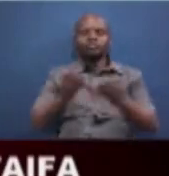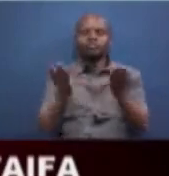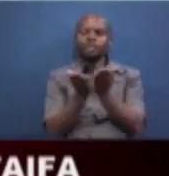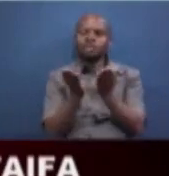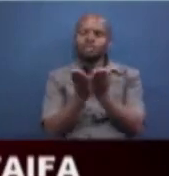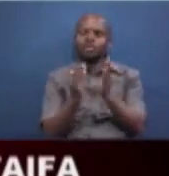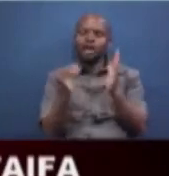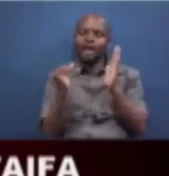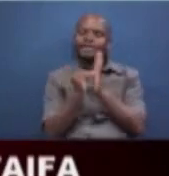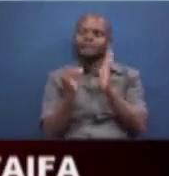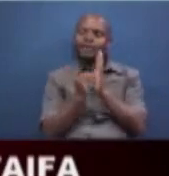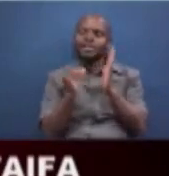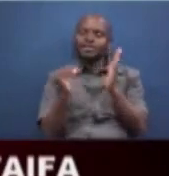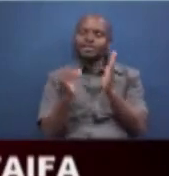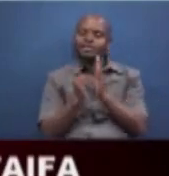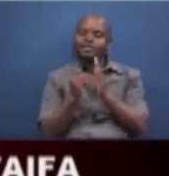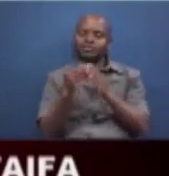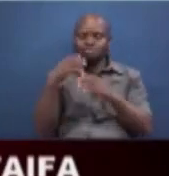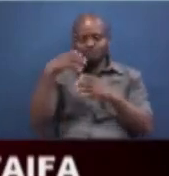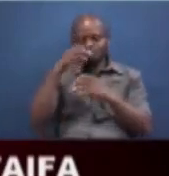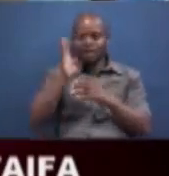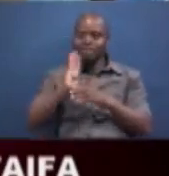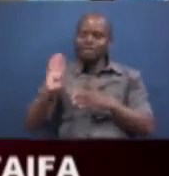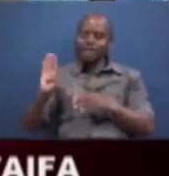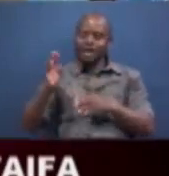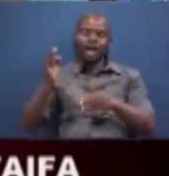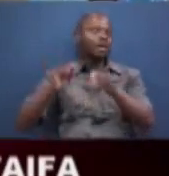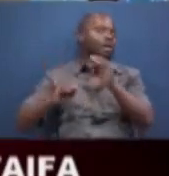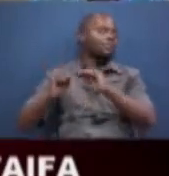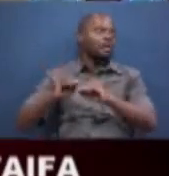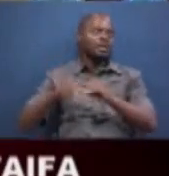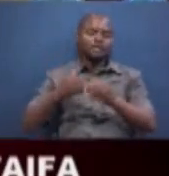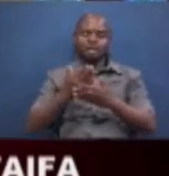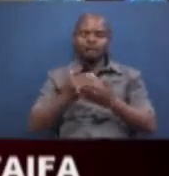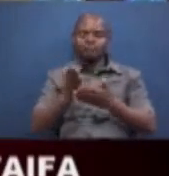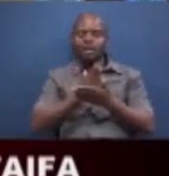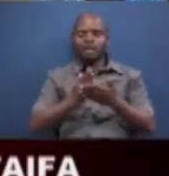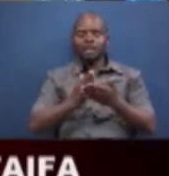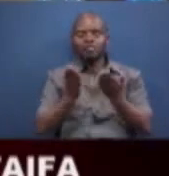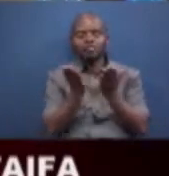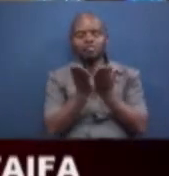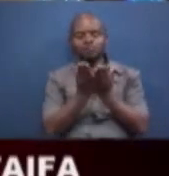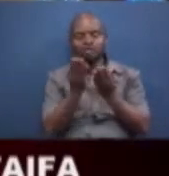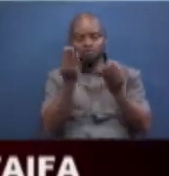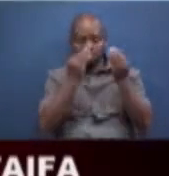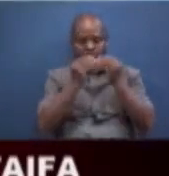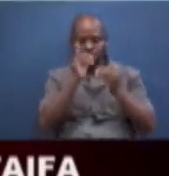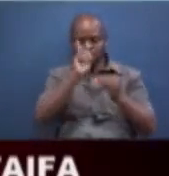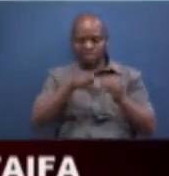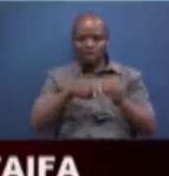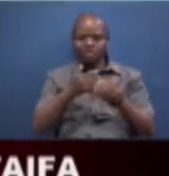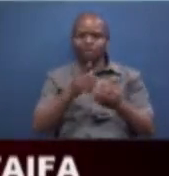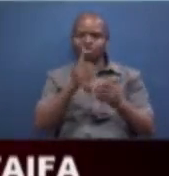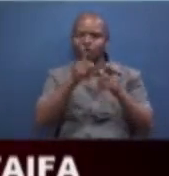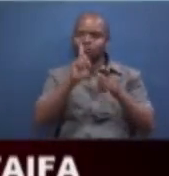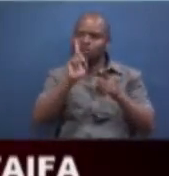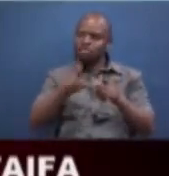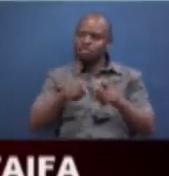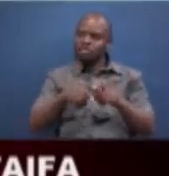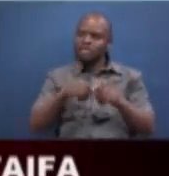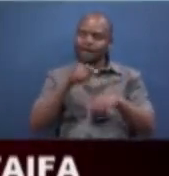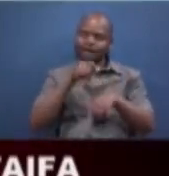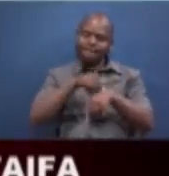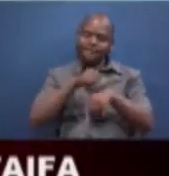hisabati, biolojia, fizikia, kemia. Unaosababisha baadhi ya masomo kutofundishwa ipasavyo na walimu kuwa